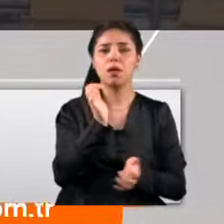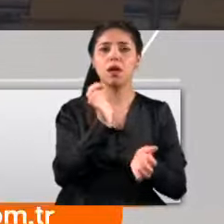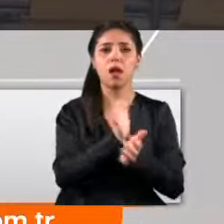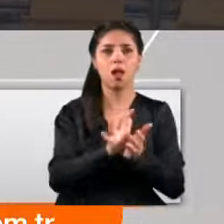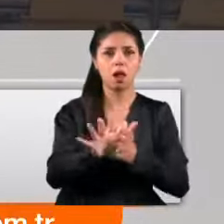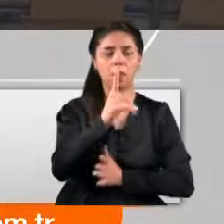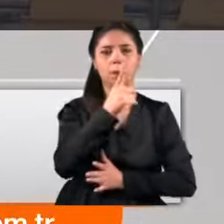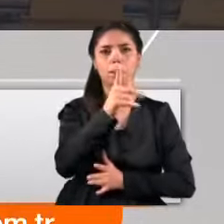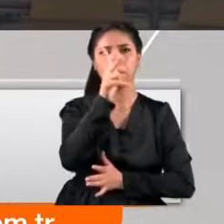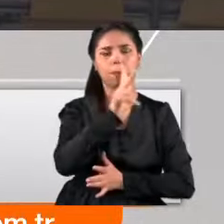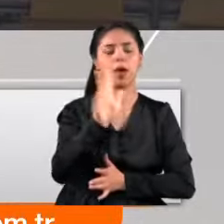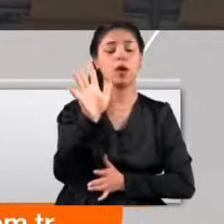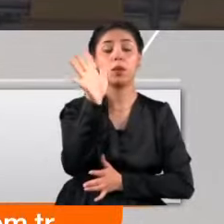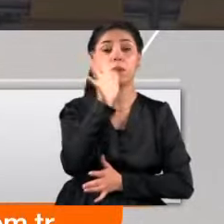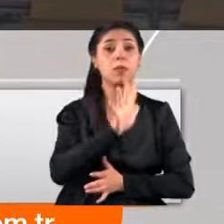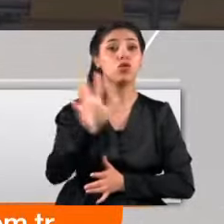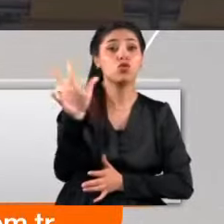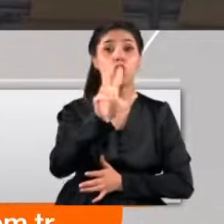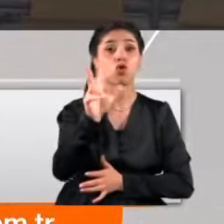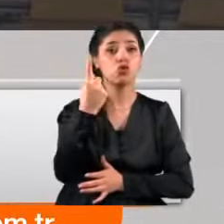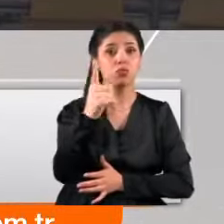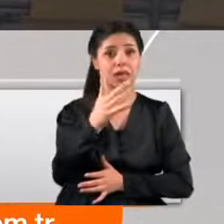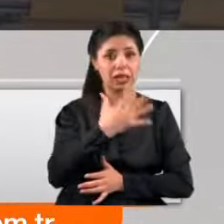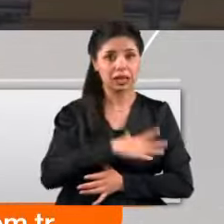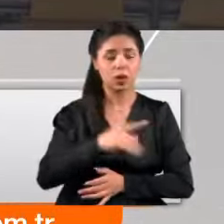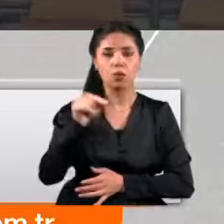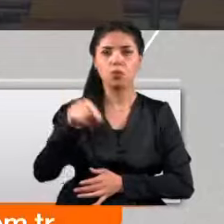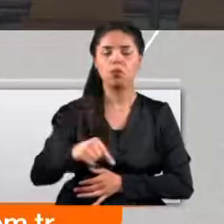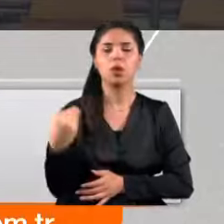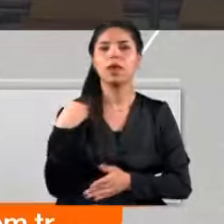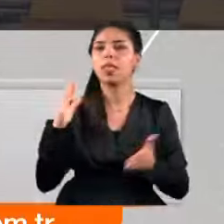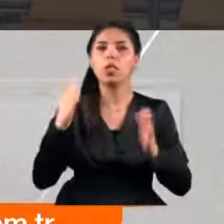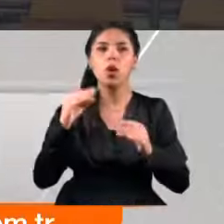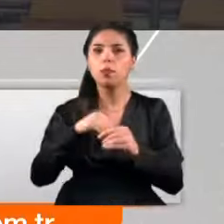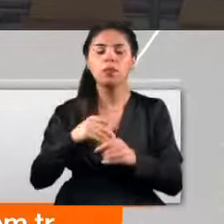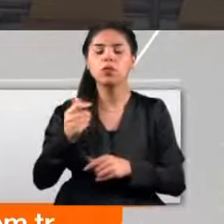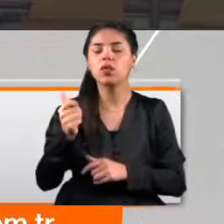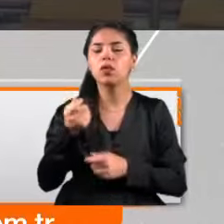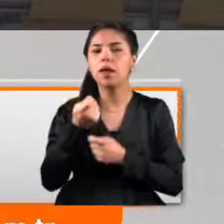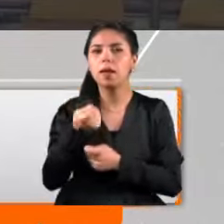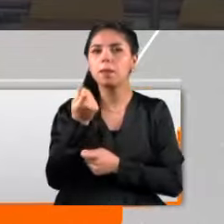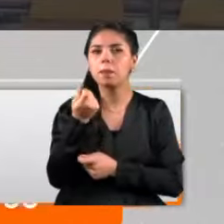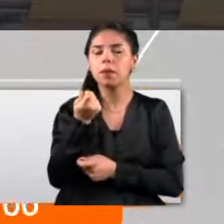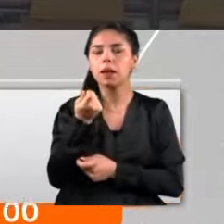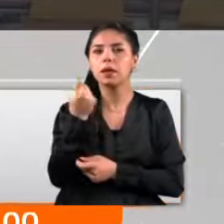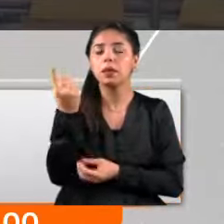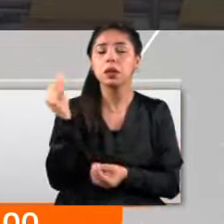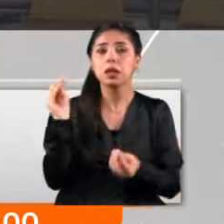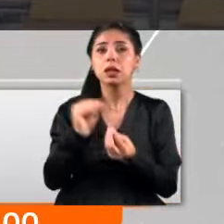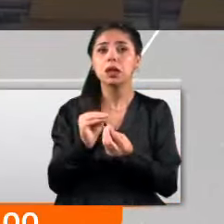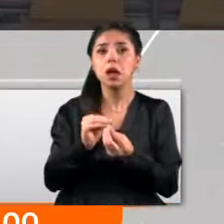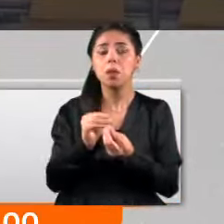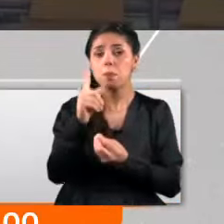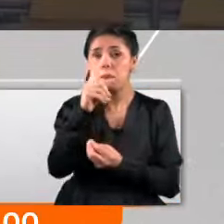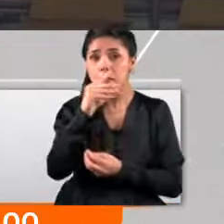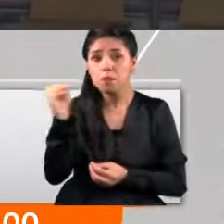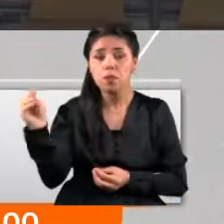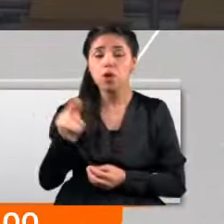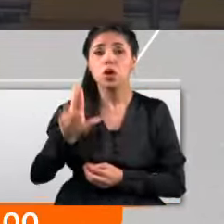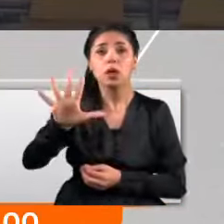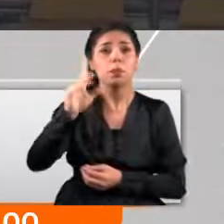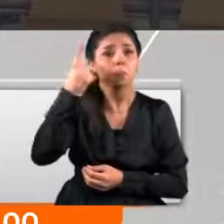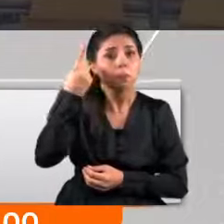530 bin lira ücret istemiş. Şimdi ise bu yeni dönem içinse eğitim ücretine faiz zam yaparak 1 milyon